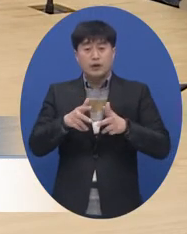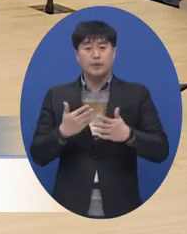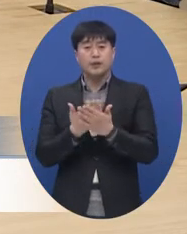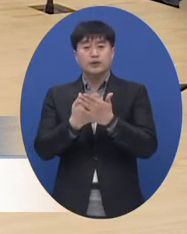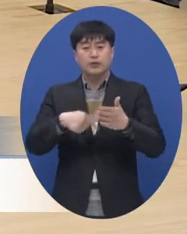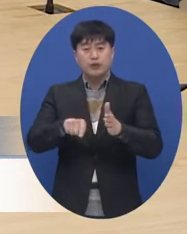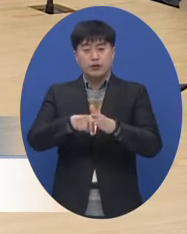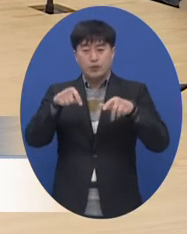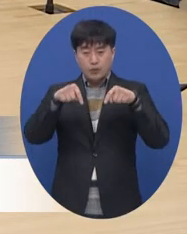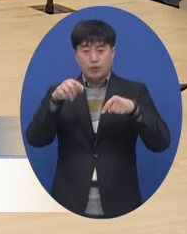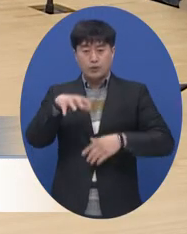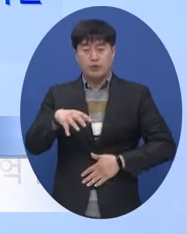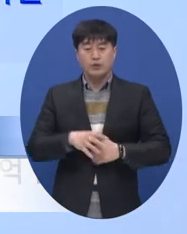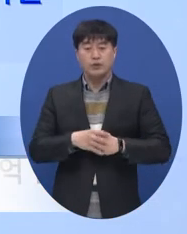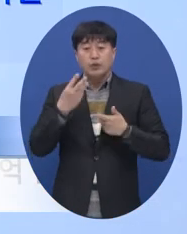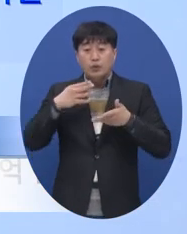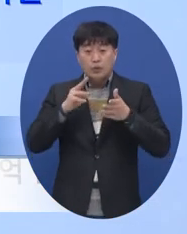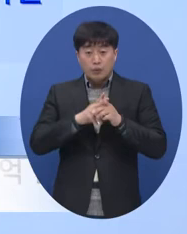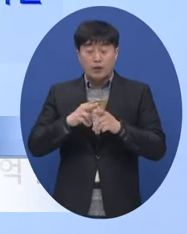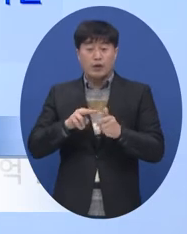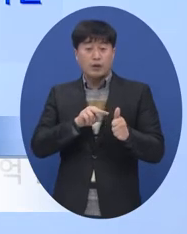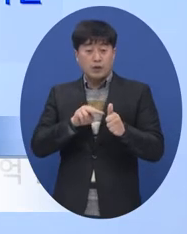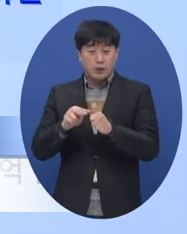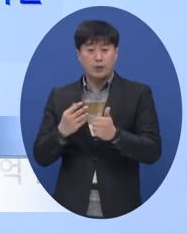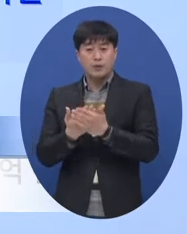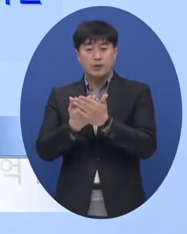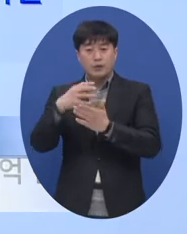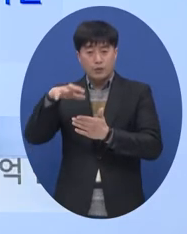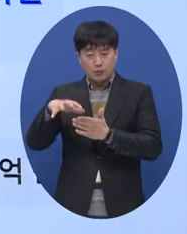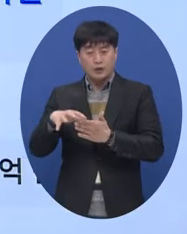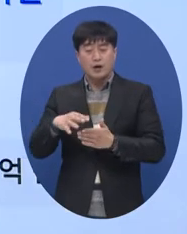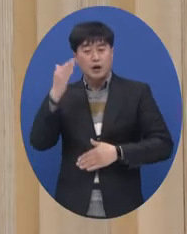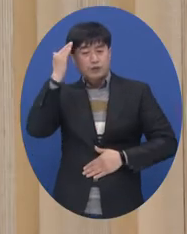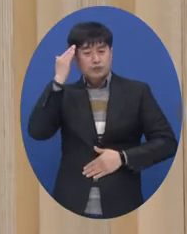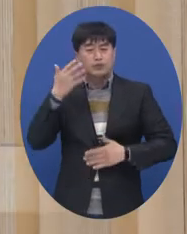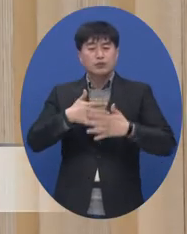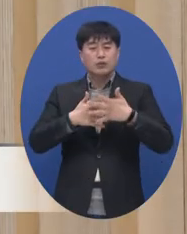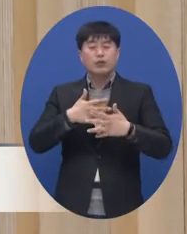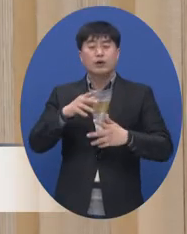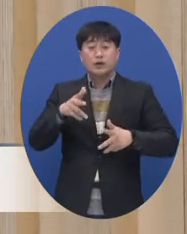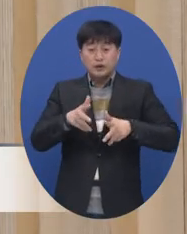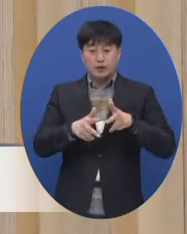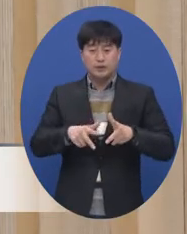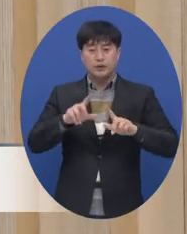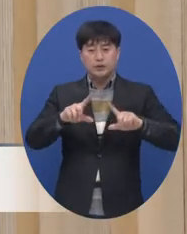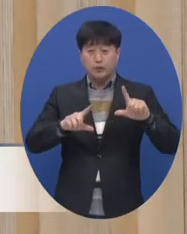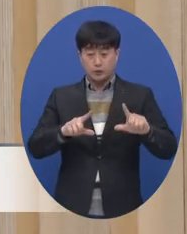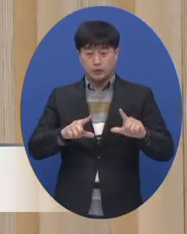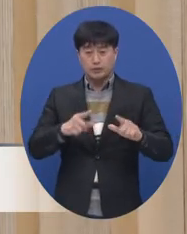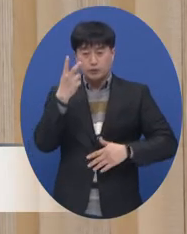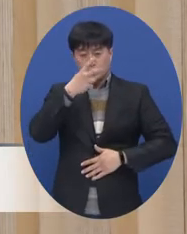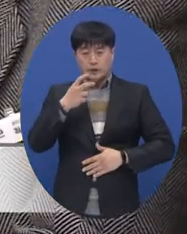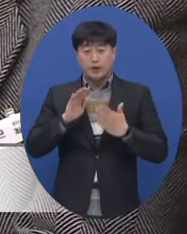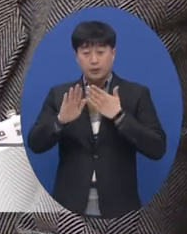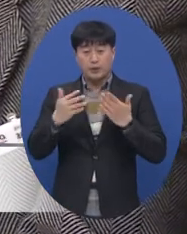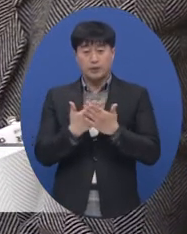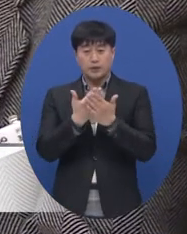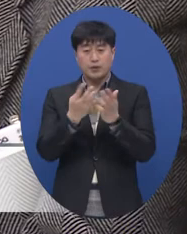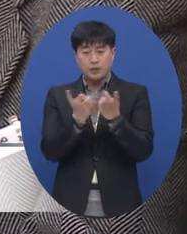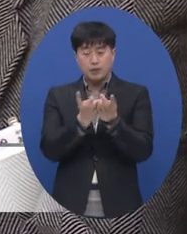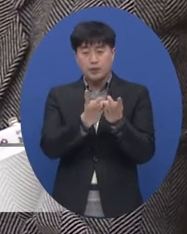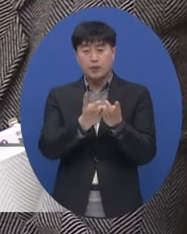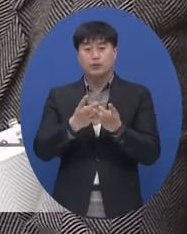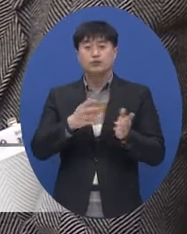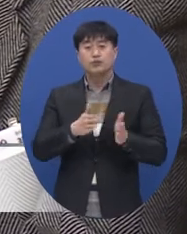경기도 영화산업 발전을 위한 간담회 현장. 경기도와 경기콘텐츠진흥원이 한국 영화산업의 현재를 진단하고 앞으로의